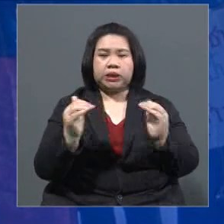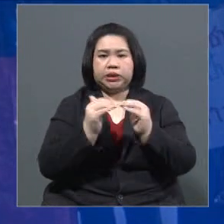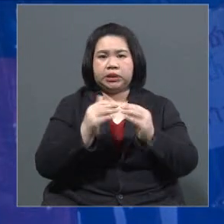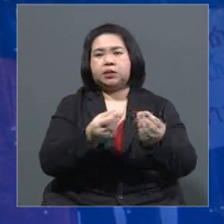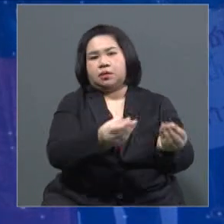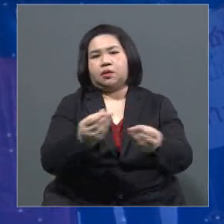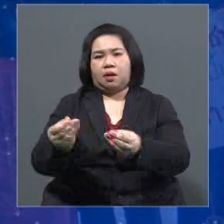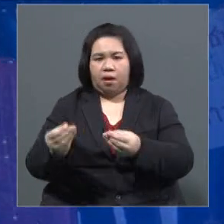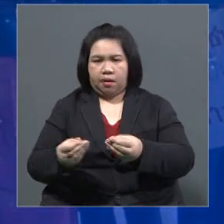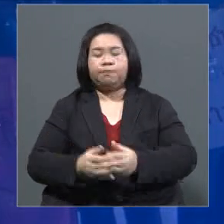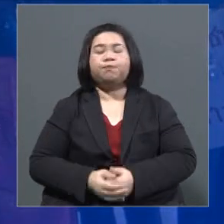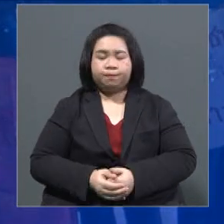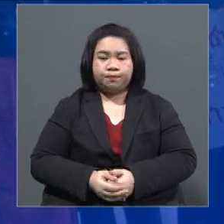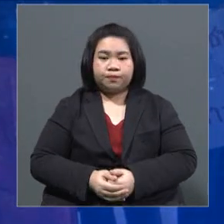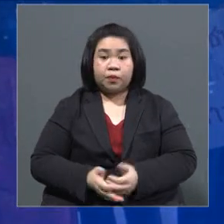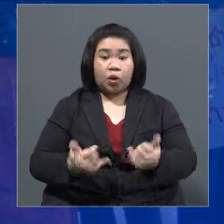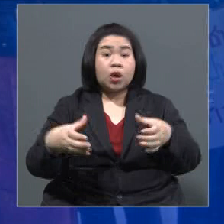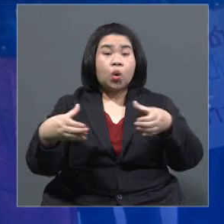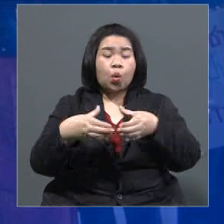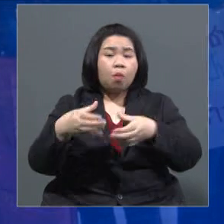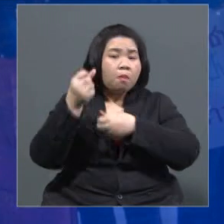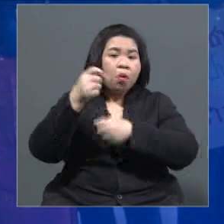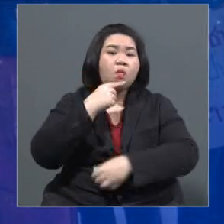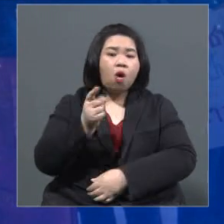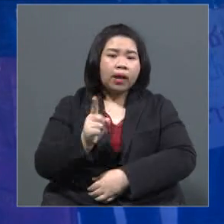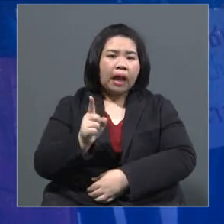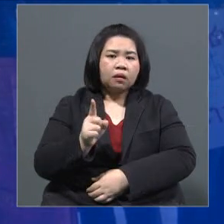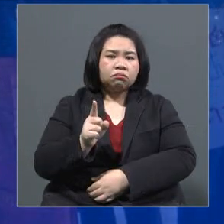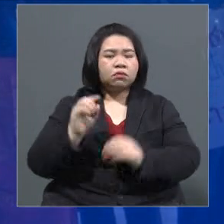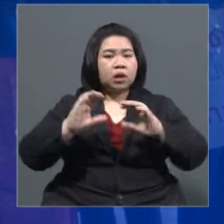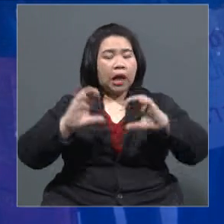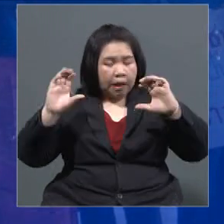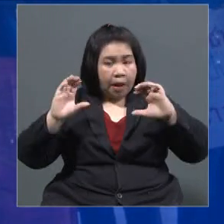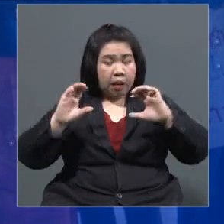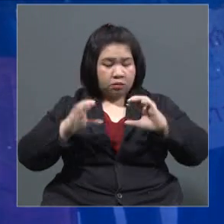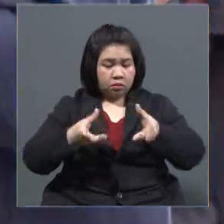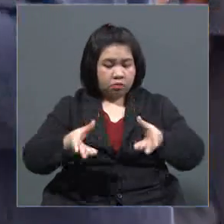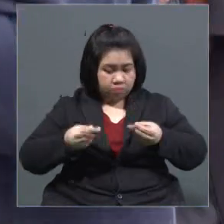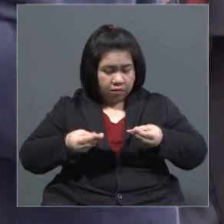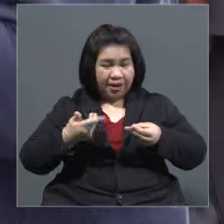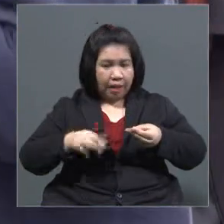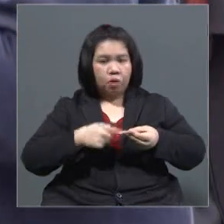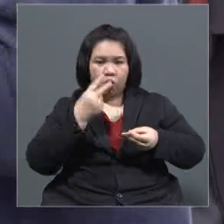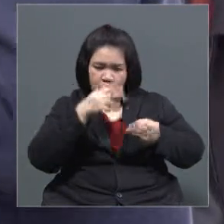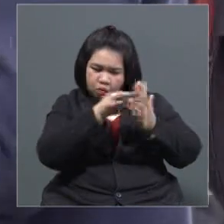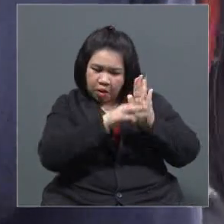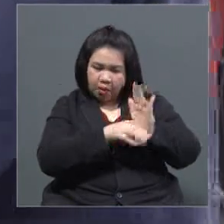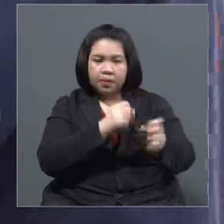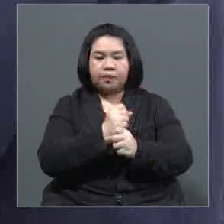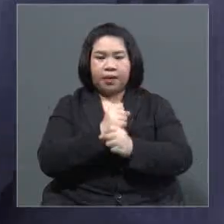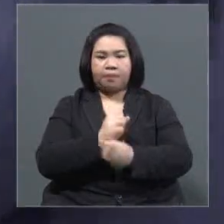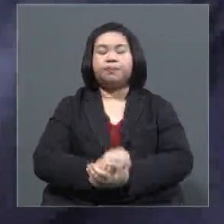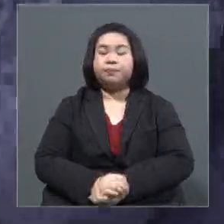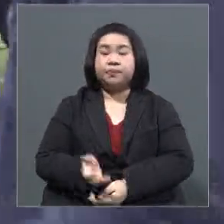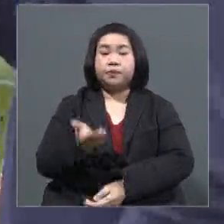ทั่วถึงนะคะทั้งนี้แกนำพมค่ะหวังว่ารัฐบาลจะไม่เพิกเฉยแล้วก็นำข้อเรียกร้องไปดำเนินการโดยมีตัว